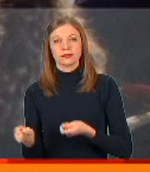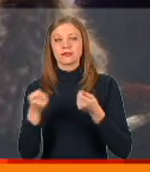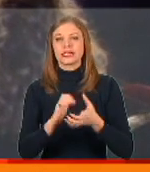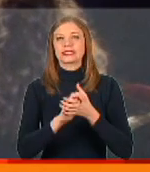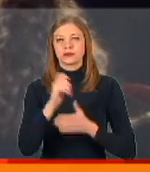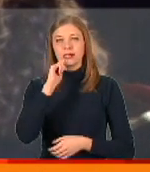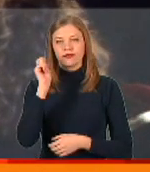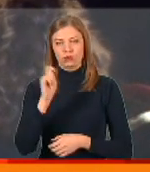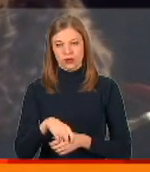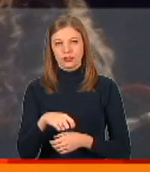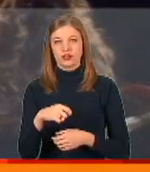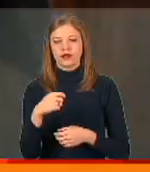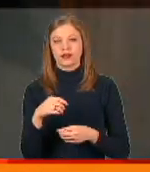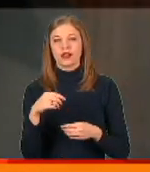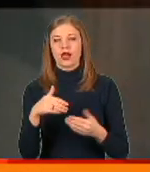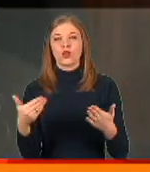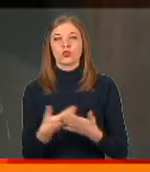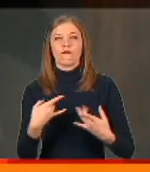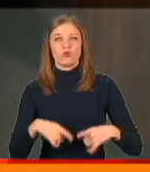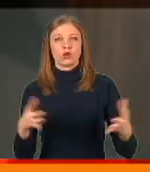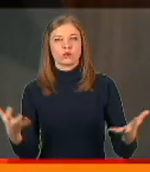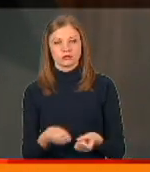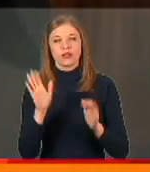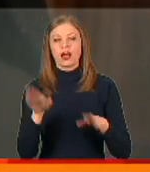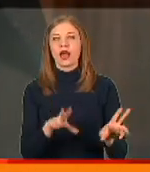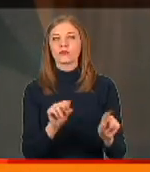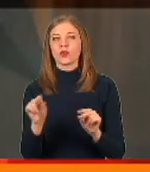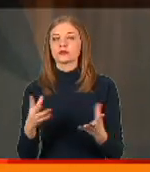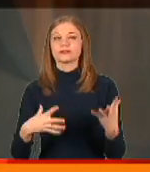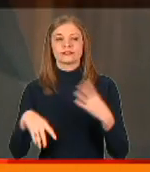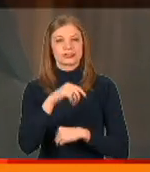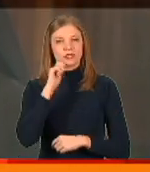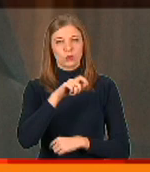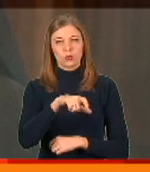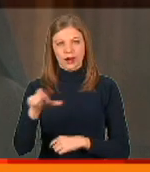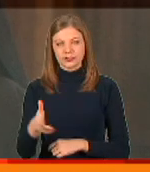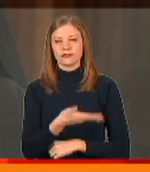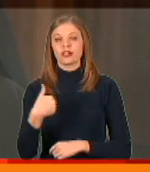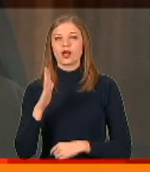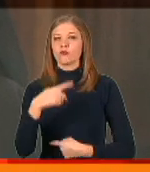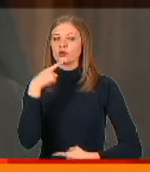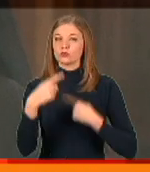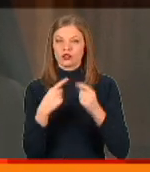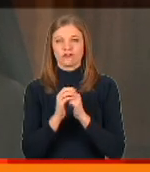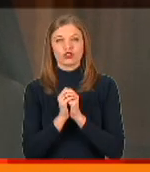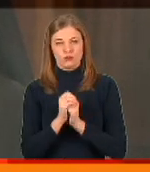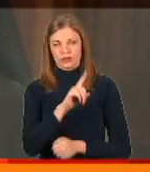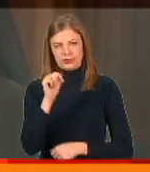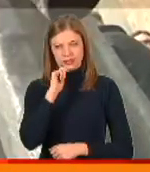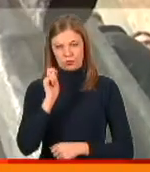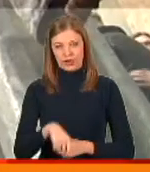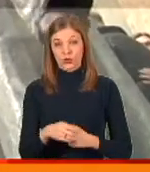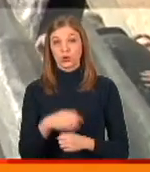Україну. Благодать новонародженого Спасителя хай благословить усіх українців. Я буду завжди молитися за